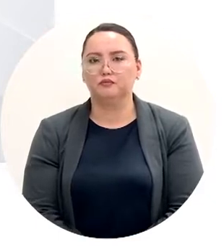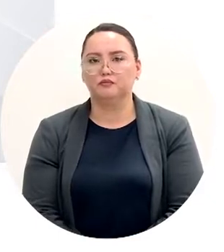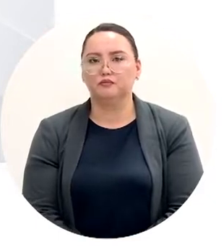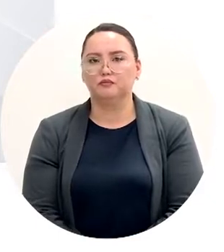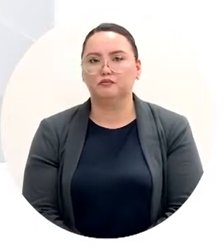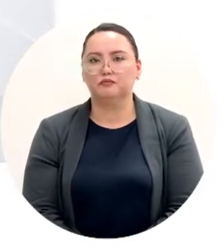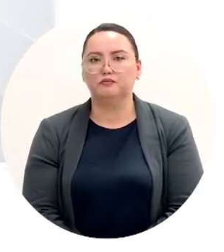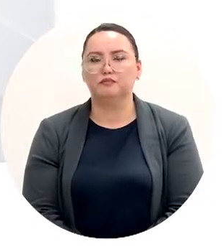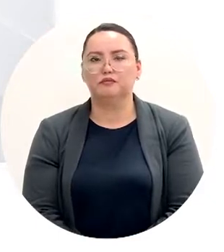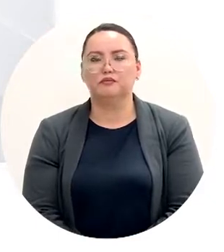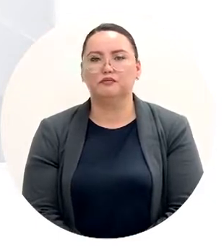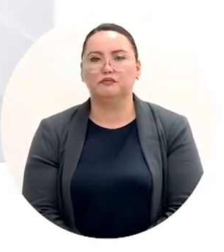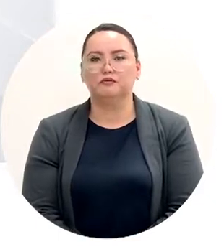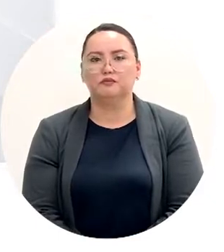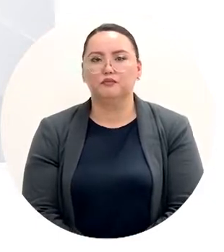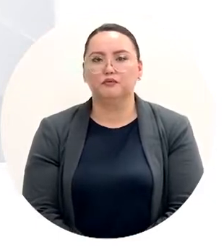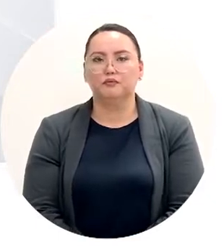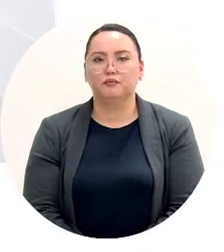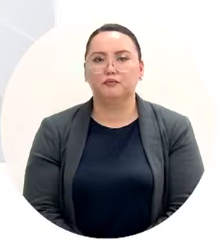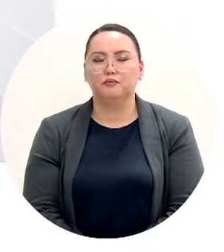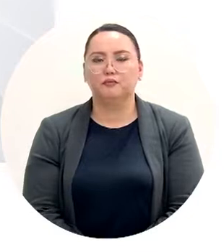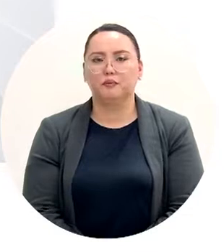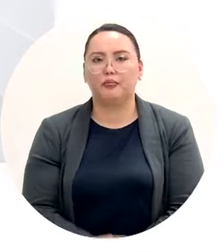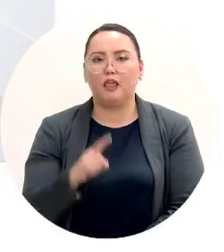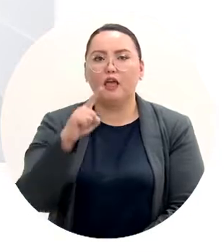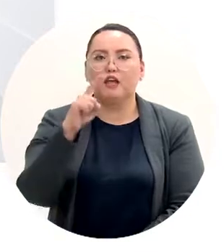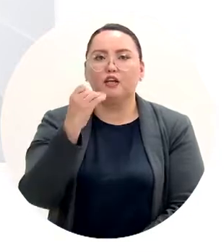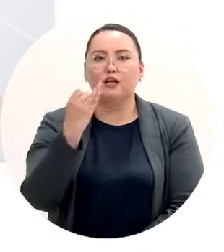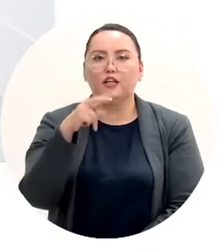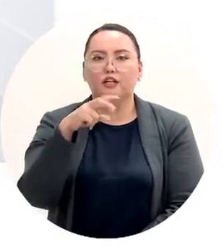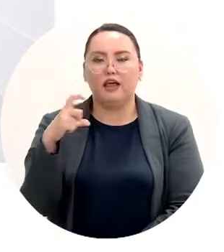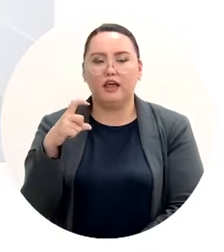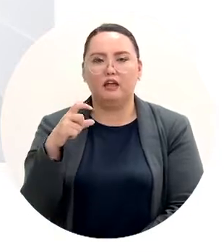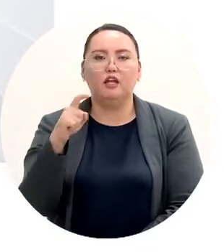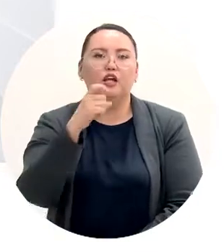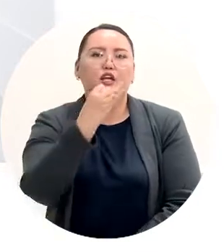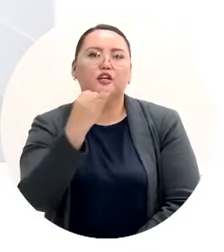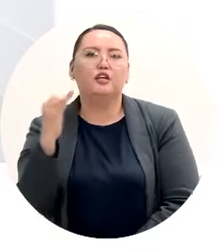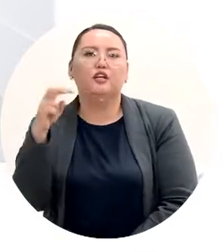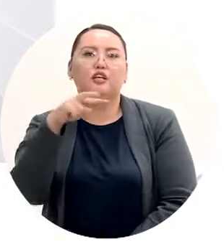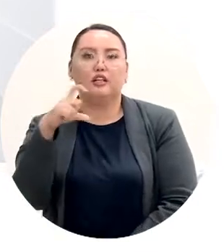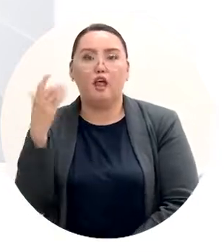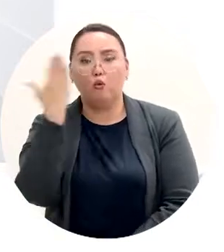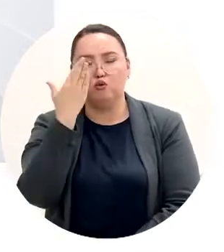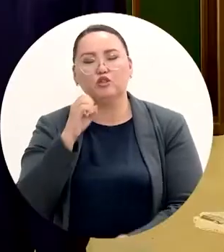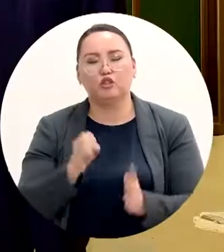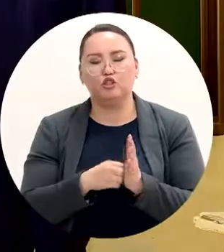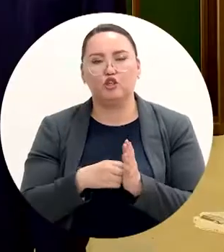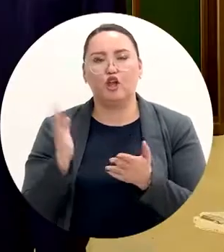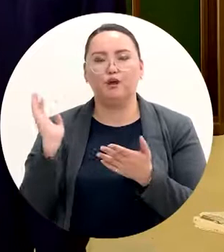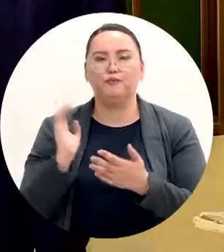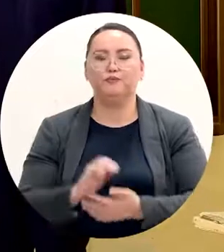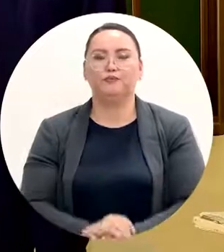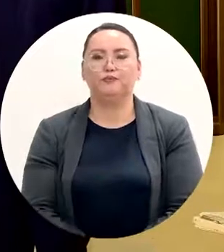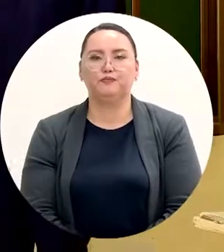тэмдэглэдэг. Гэтэл зарим тохиолдолд богноор бичээд уртаар дуудах тохиолдлыг хийлээ гэдэг үгэн дээр ингэж тэмдэглэж бичсэн байна.